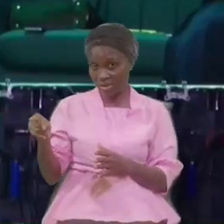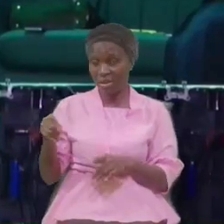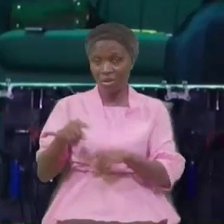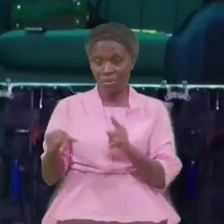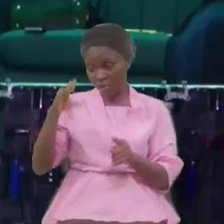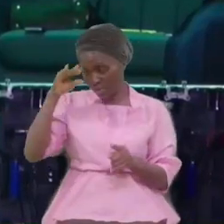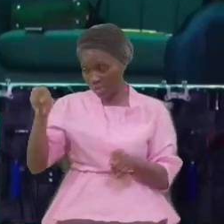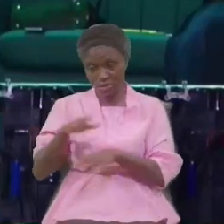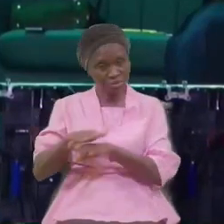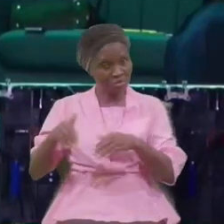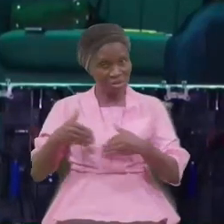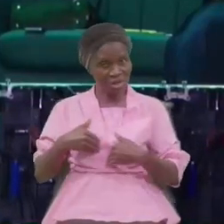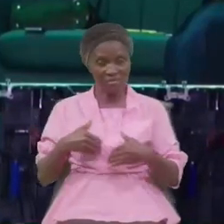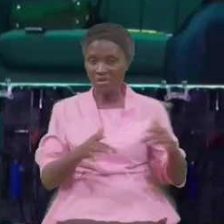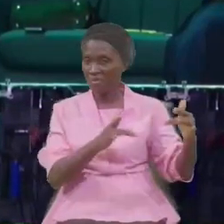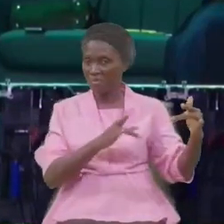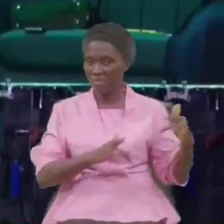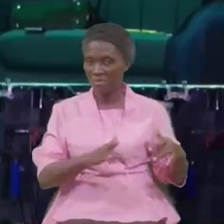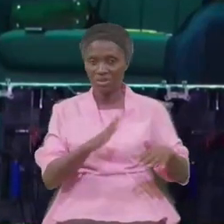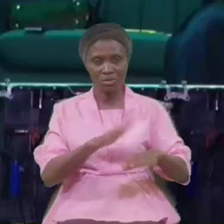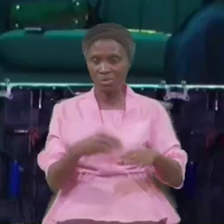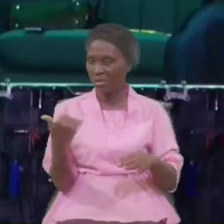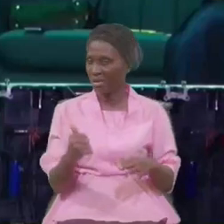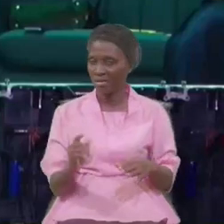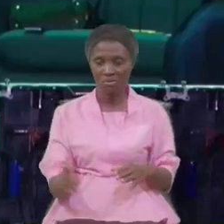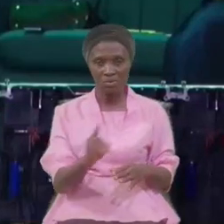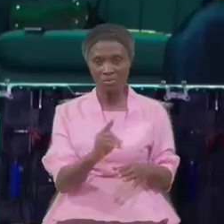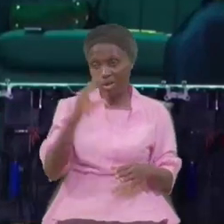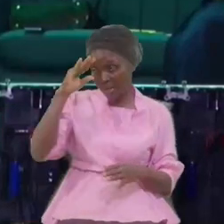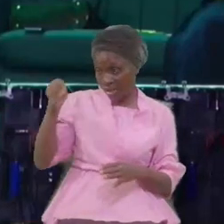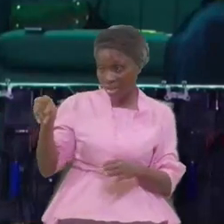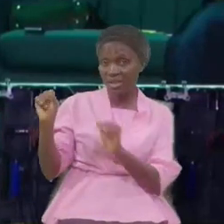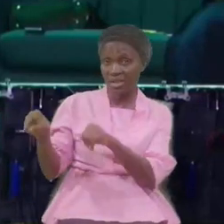Et que la personne n'a pas pitié de personne.